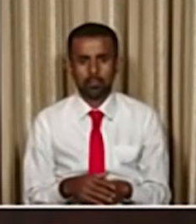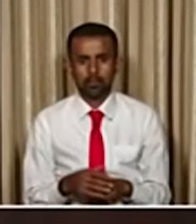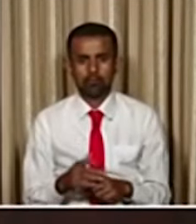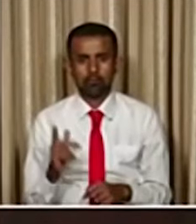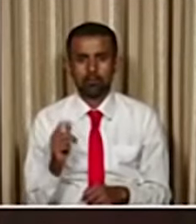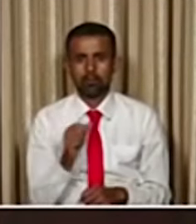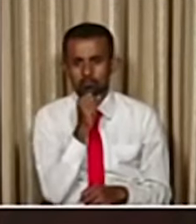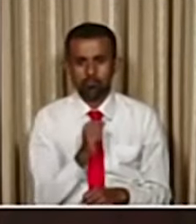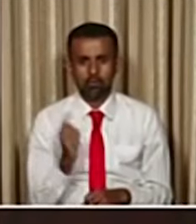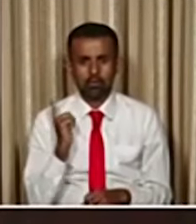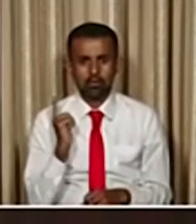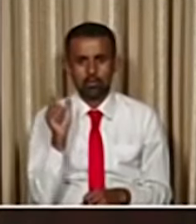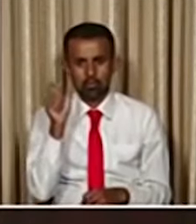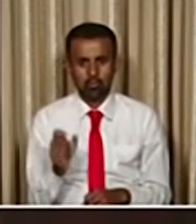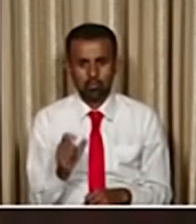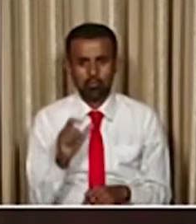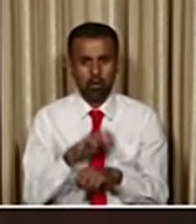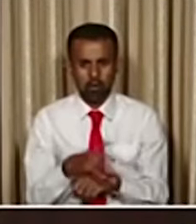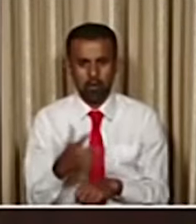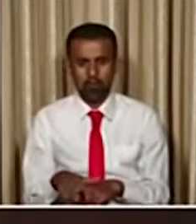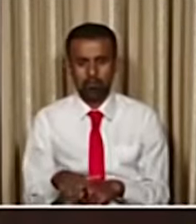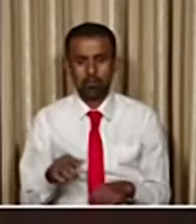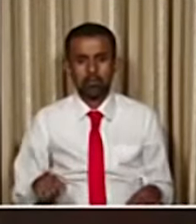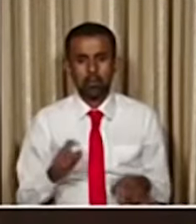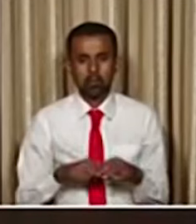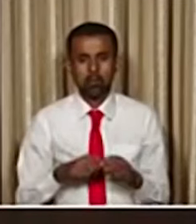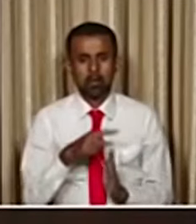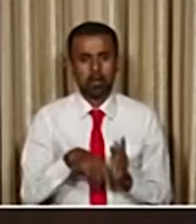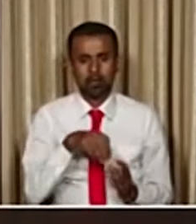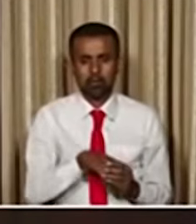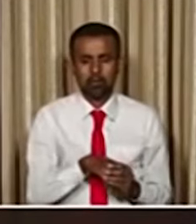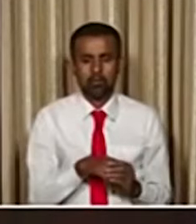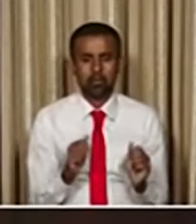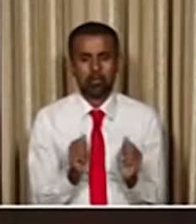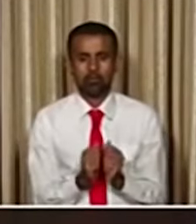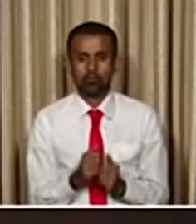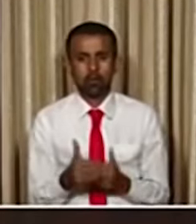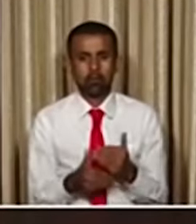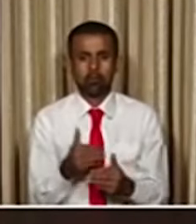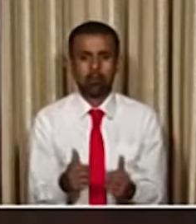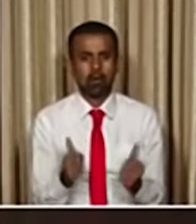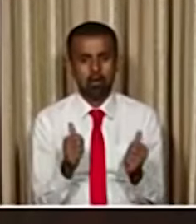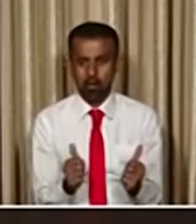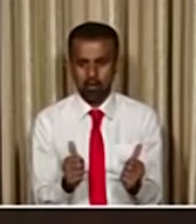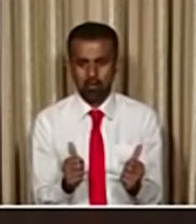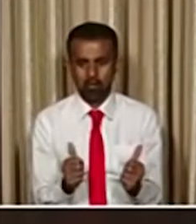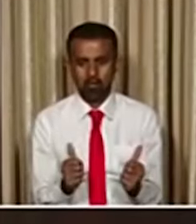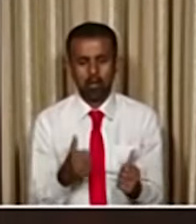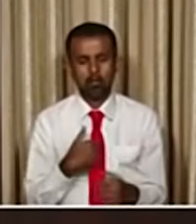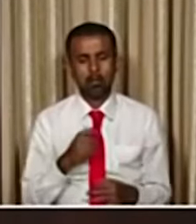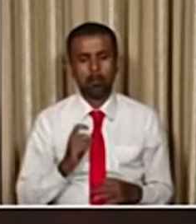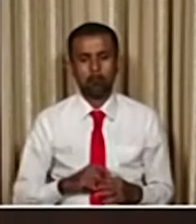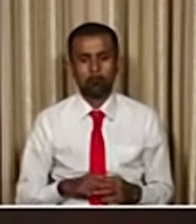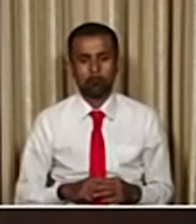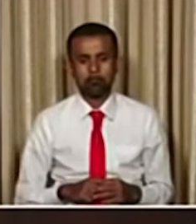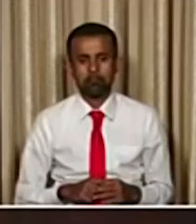මේජෙනරාල්වරයෙකුත් විශ්‍රාමික මේජෙනරාල්වරයෙකුත් මේ සම්බන්ධ. දැන් ප්‍රශ්නේ තියෙන්නේ දේශීය වශයෙන් මේ වැඩේ කරගෙන යනවා රාජ්‍ය ආරක්ෂක අමාත්‍යතුමා. අපිට ප්‍රශ්නේ